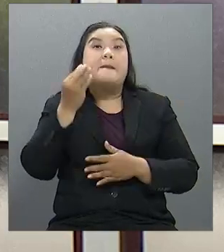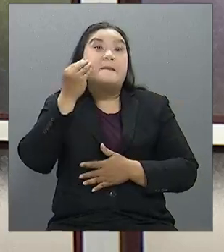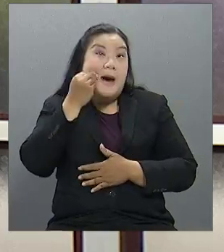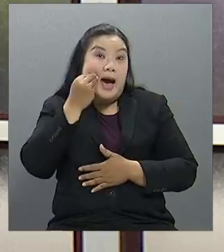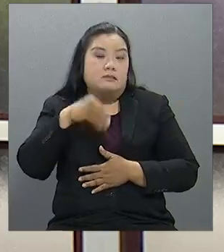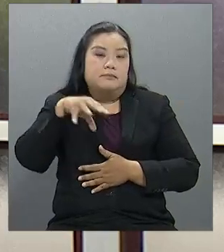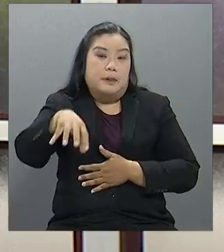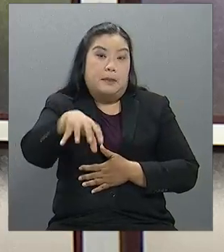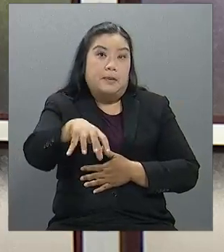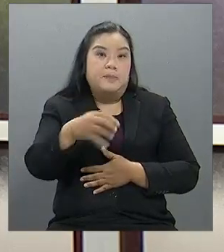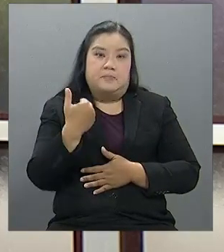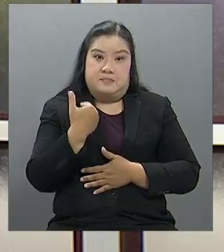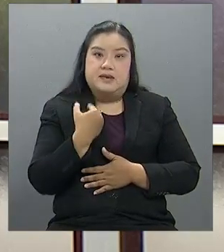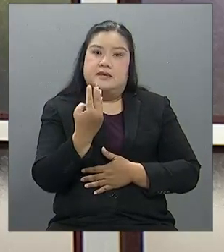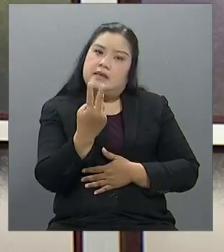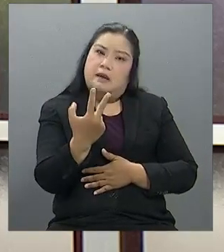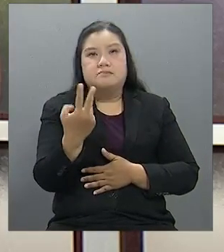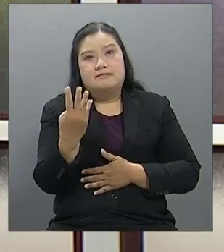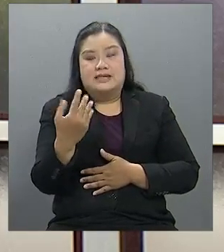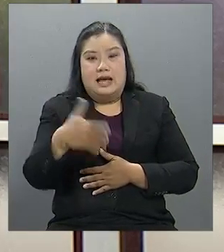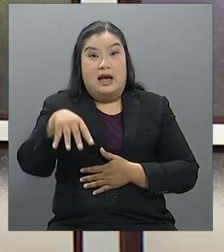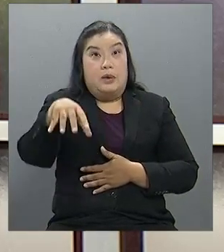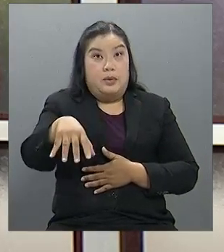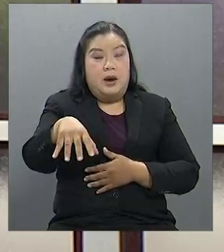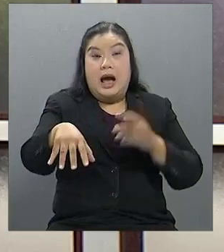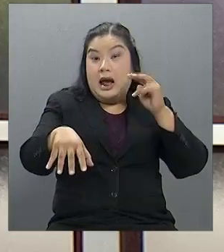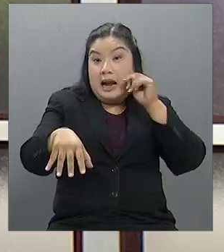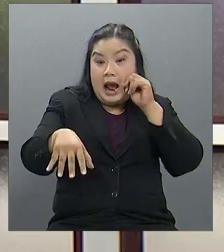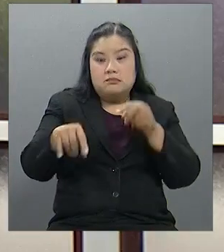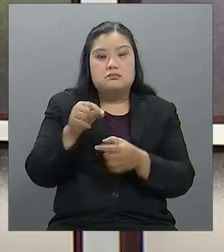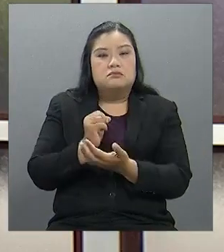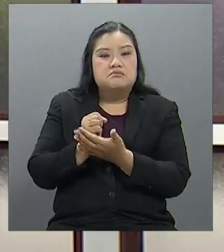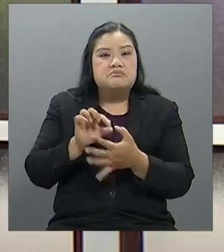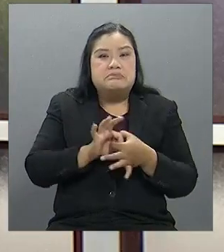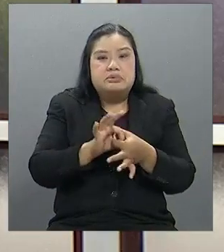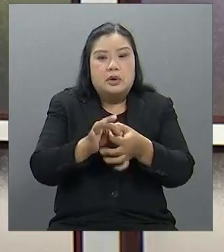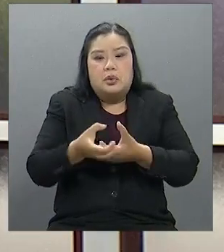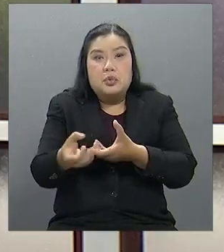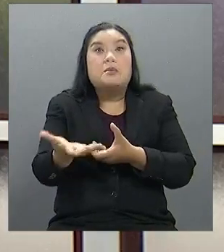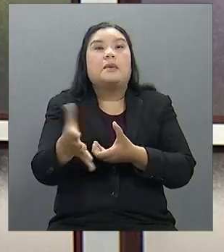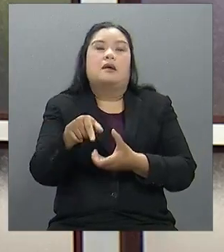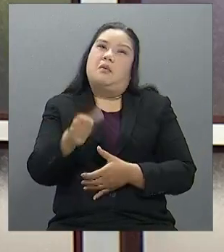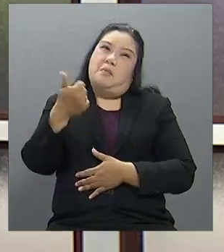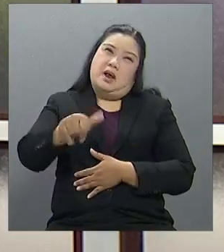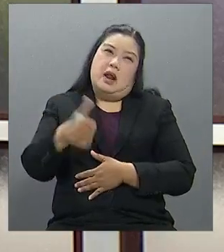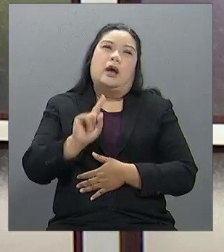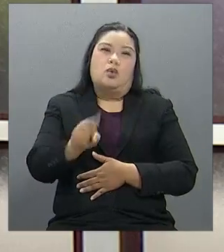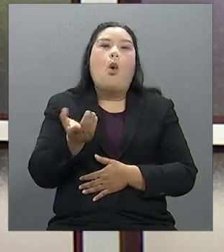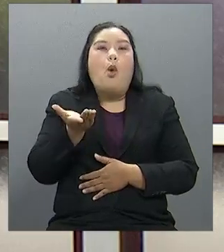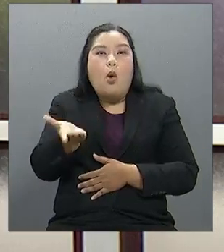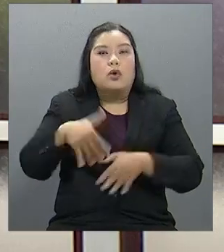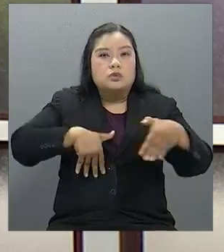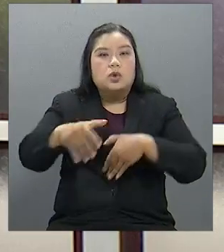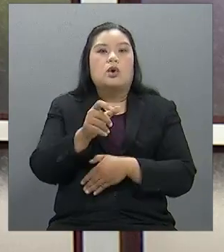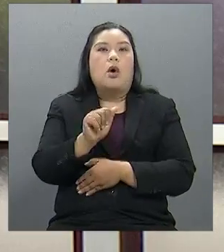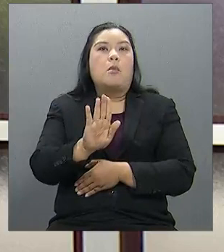สุดเขตแล้วแต่จะไม่มีทางออกทีเดียวเชียวหรือนะคะอันนี้เราก็คงจะต้องขอความช่วยเหลือจากท้องถิ่นกันนะคะตอนนี้สาย